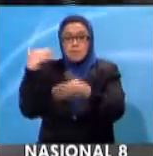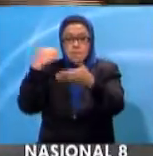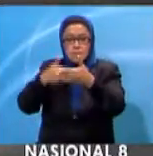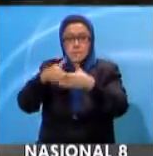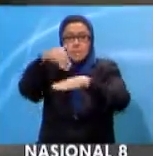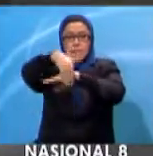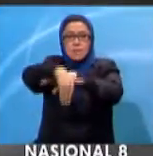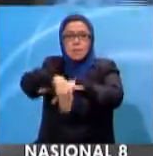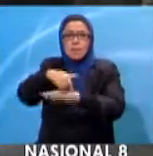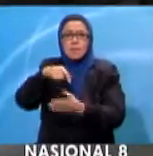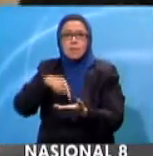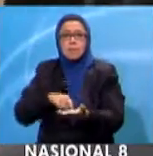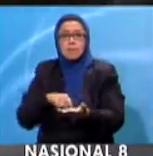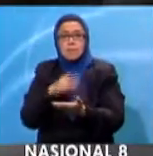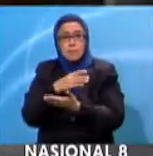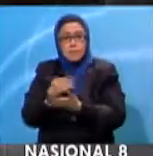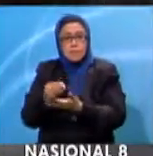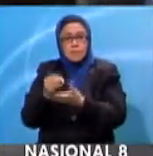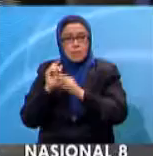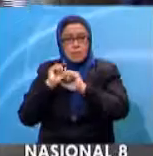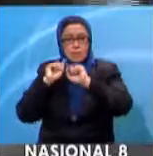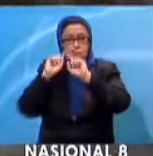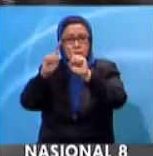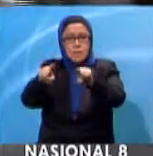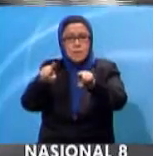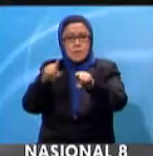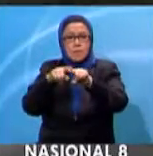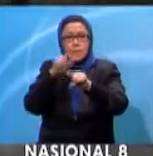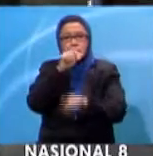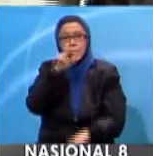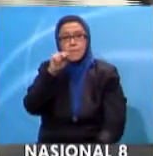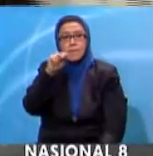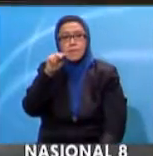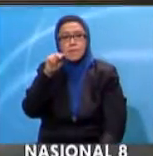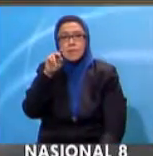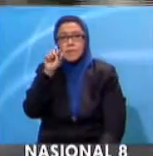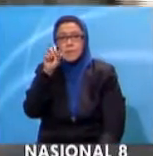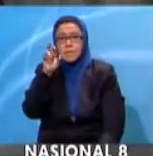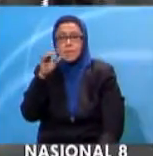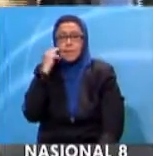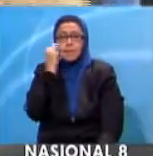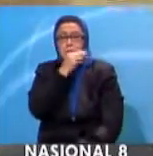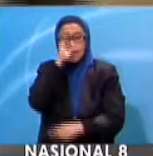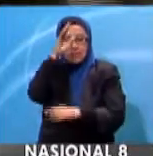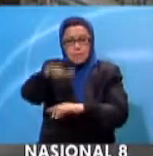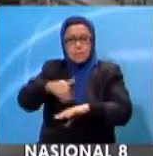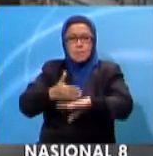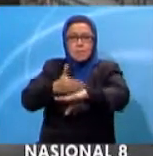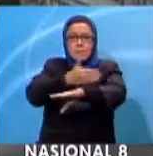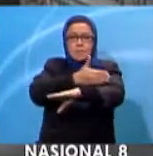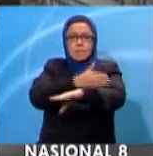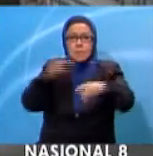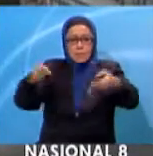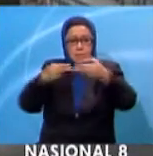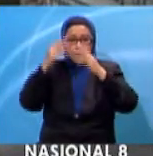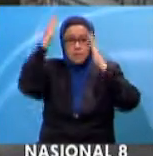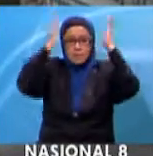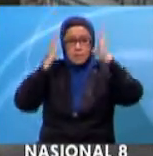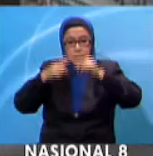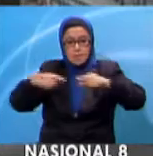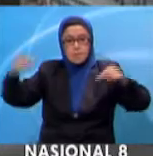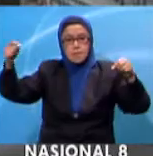ini. Kehadiran Tan Sri Muhyiddin akan mengukuhkan lagi hubungan di antara Malaysia dan Jepun, khasnya di peringkat